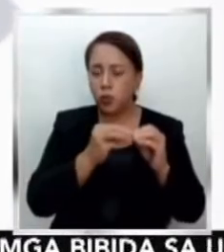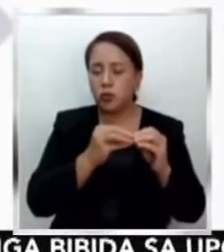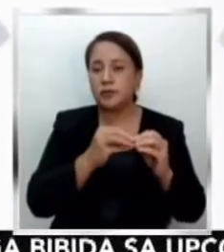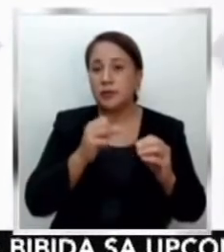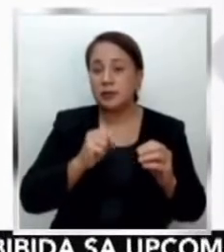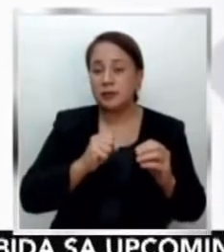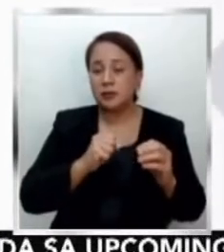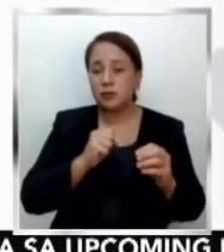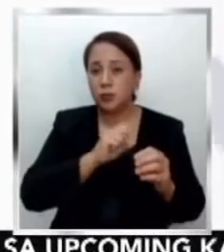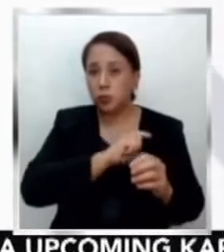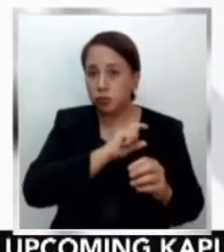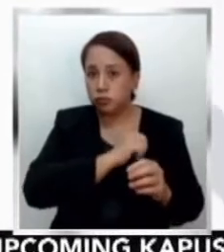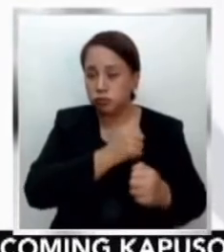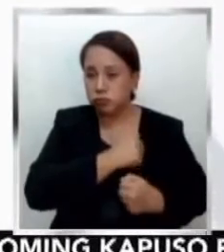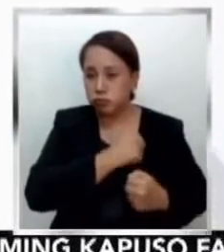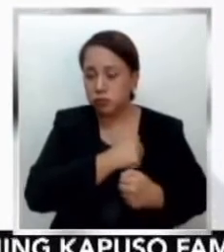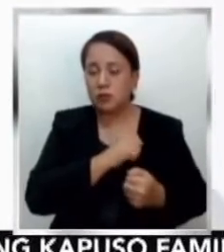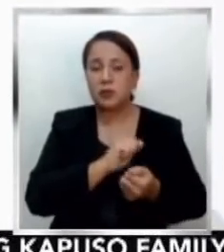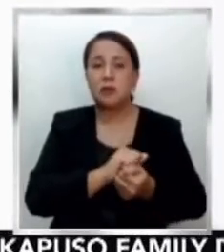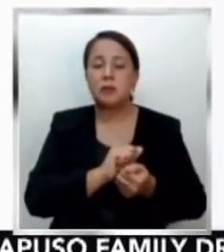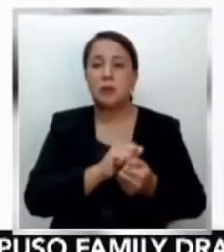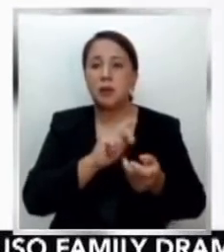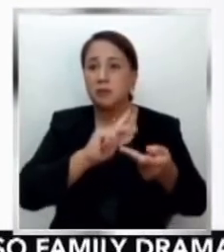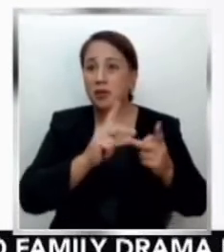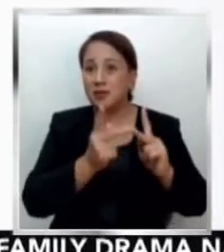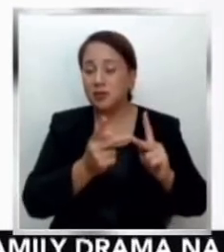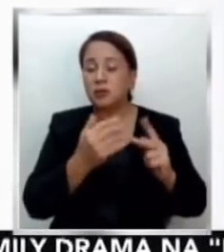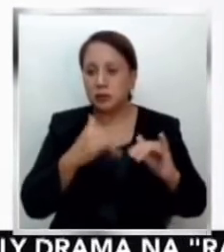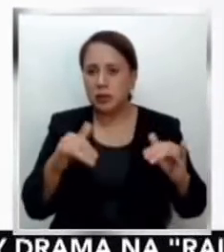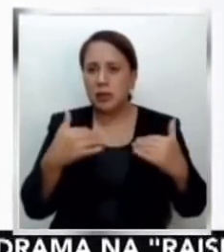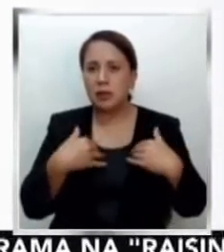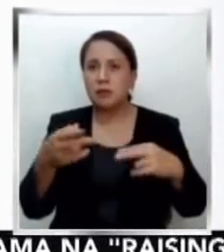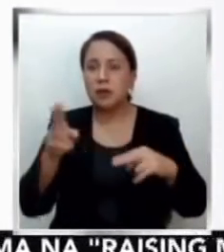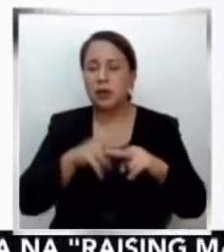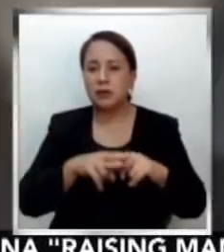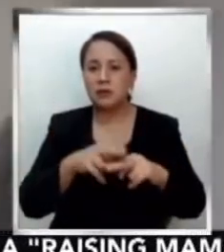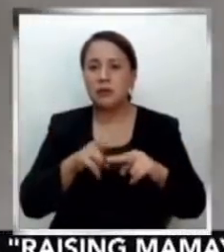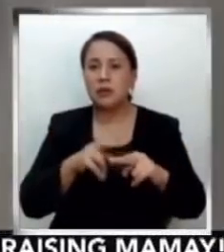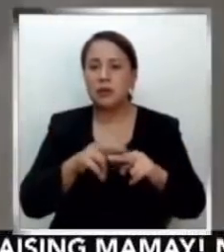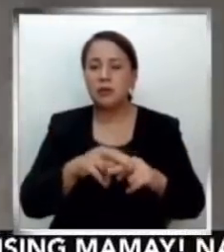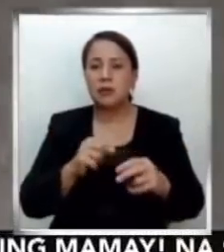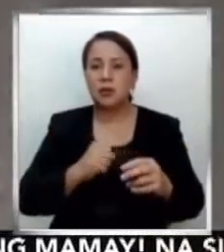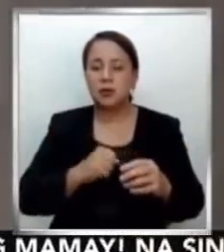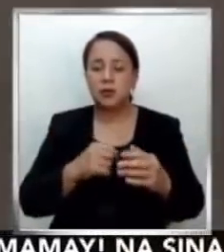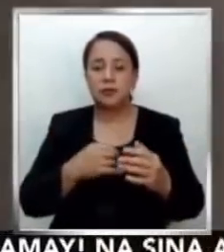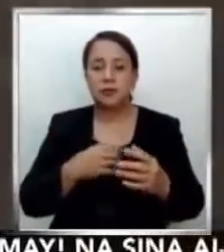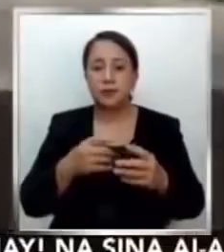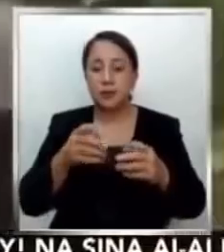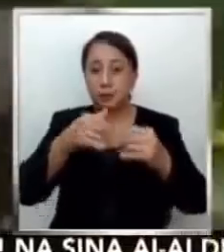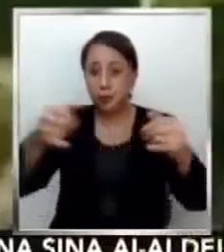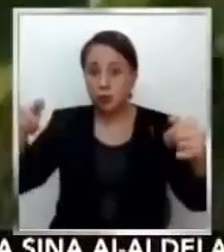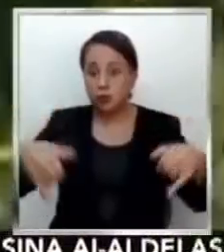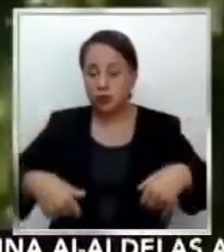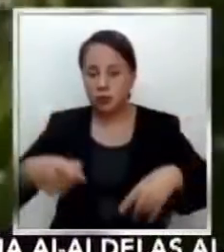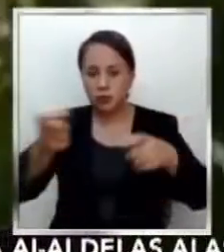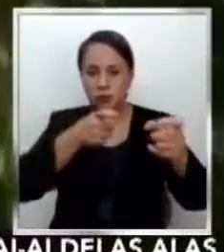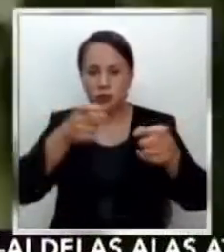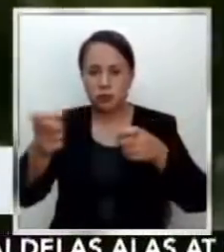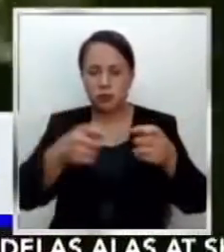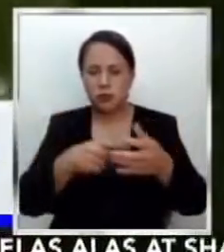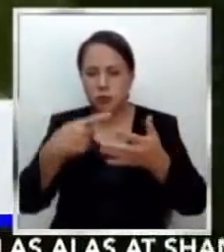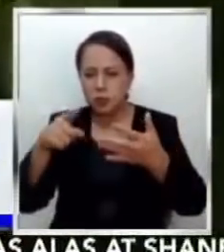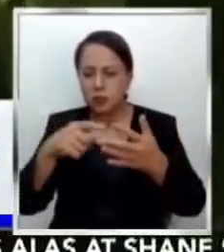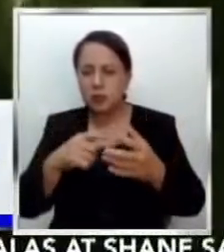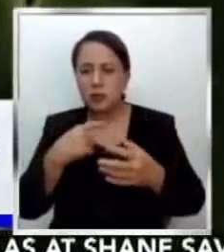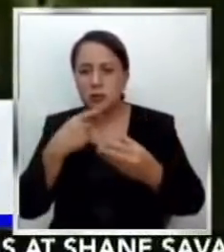mga AFP counterparts ay naglagay na rin po ng mga additional mga border control. Biniberipika pa rin ang pahayag ng isang nagpakilalang